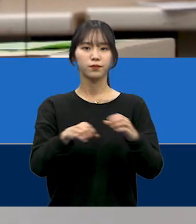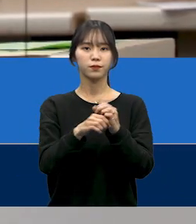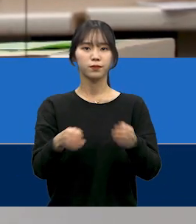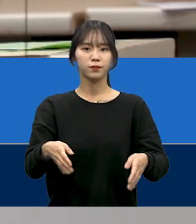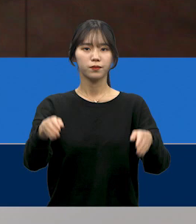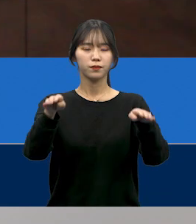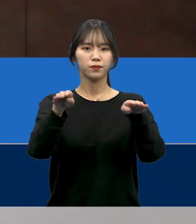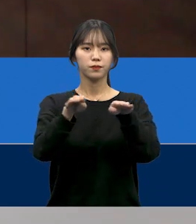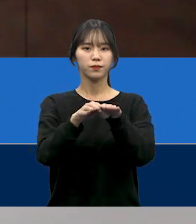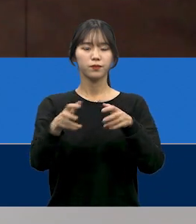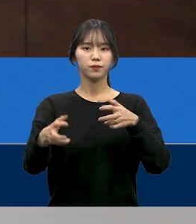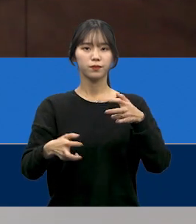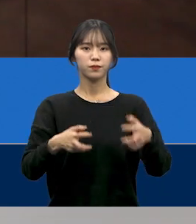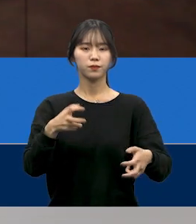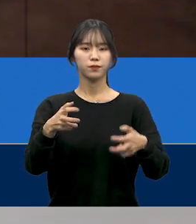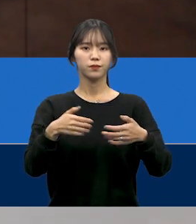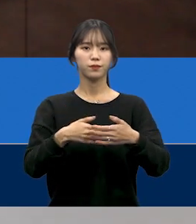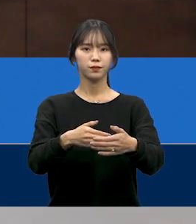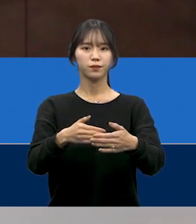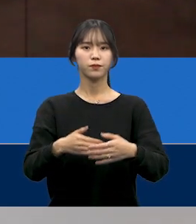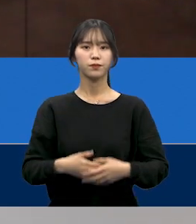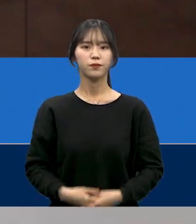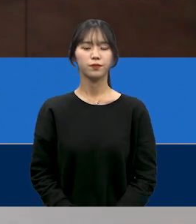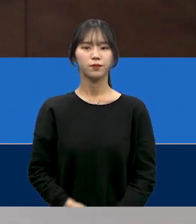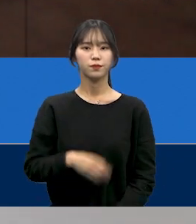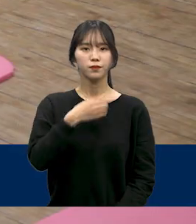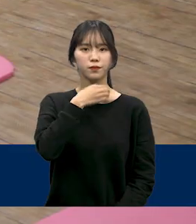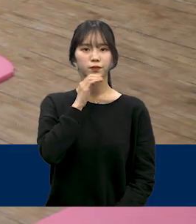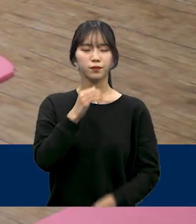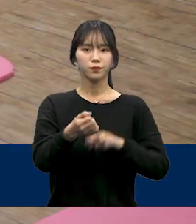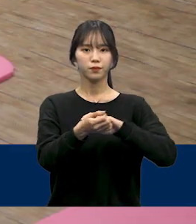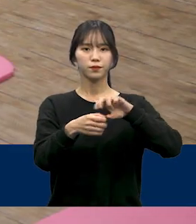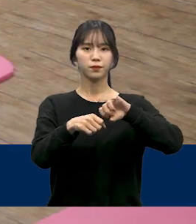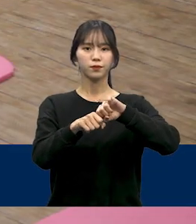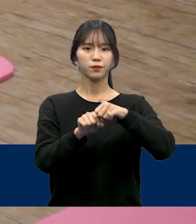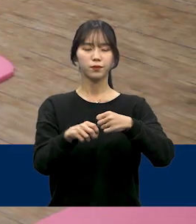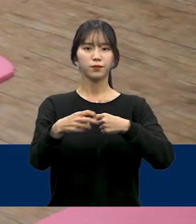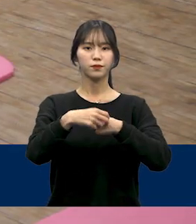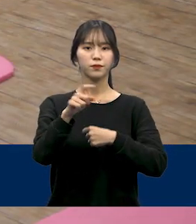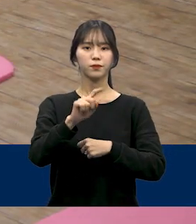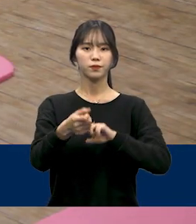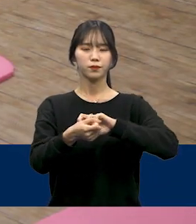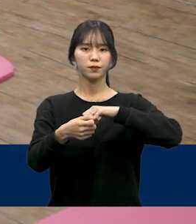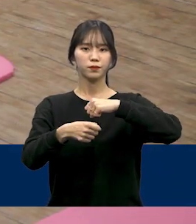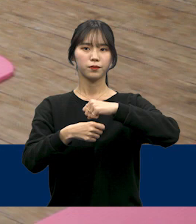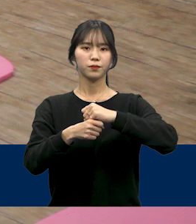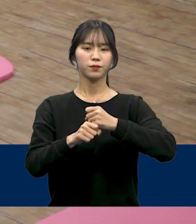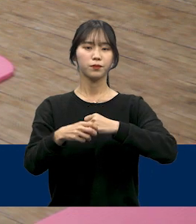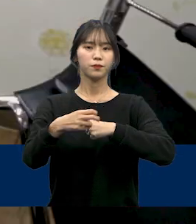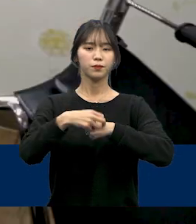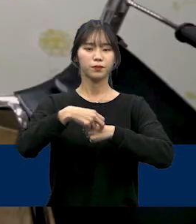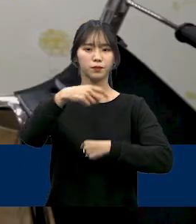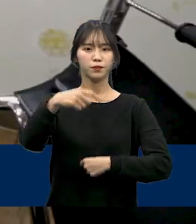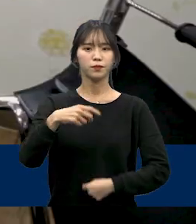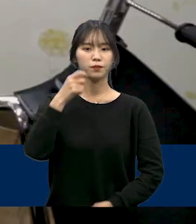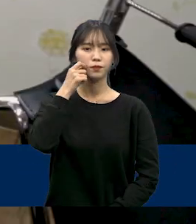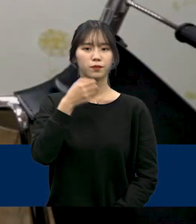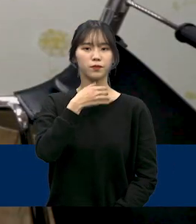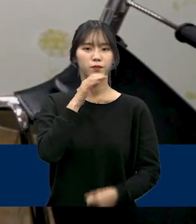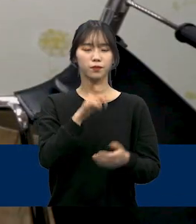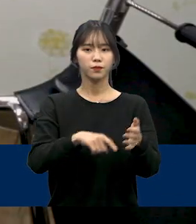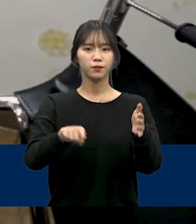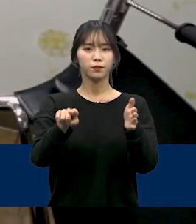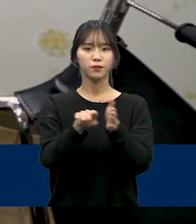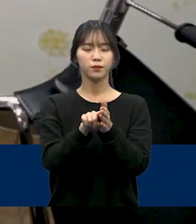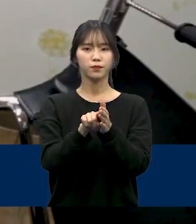장안종합사회복지관에서는 어르신을 위한 한방클리닉이 진행됩니다. 어르신 한방클리닉은 평소에 한의원을 찾기 쉽지